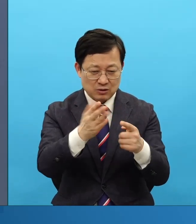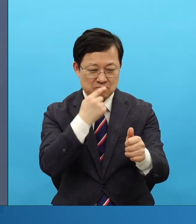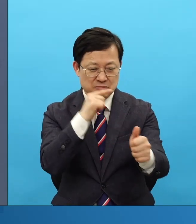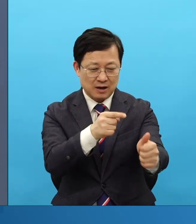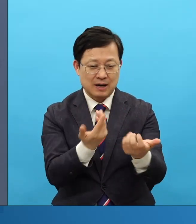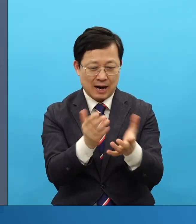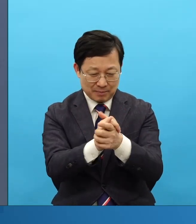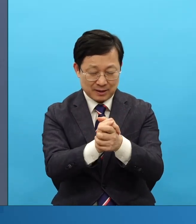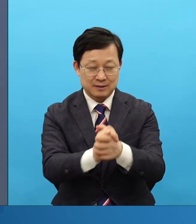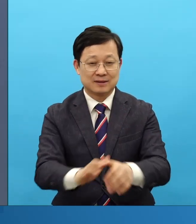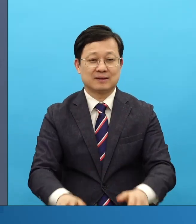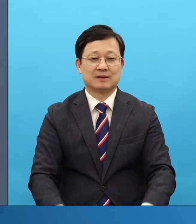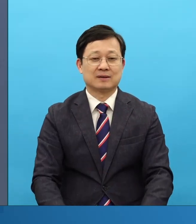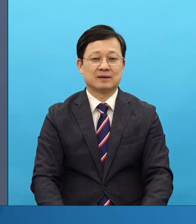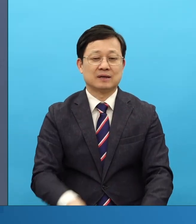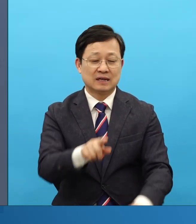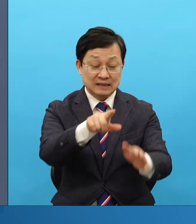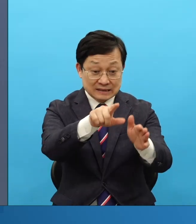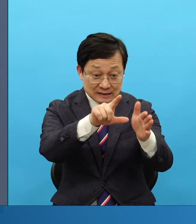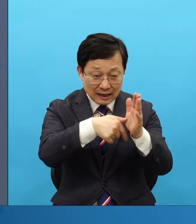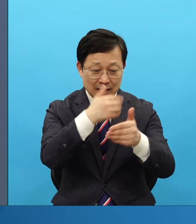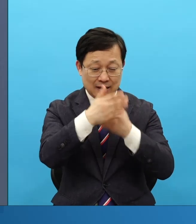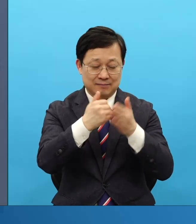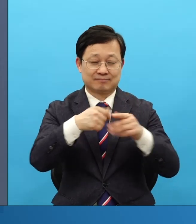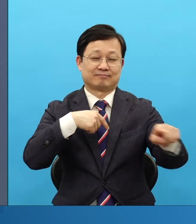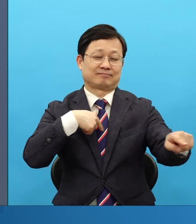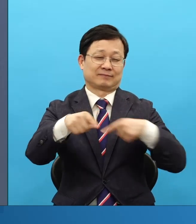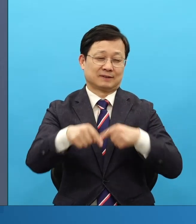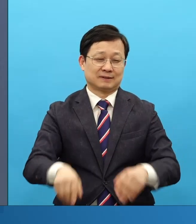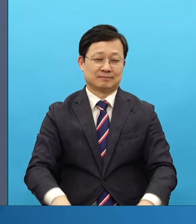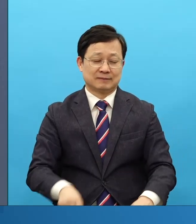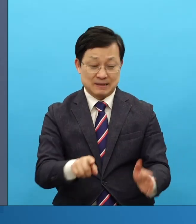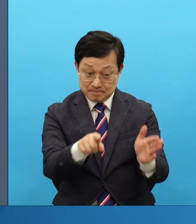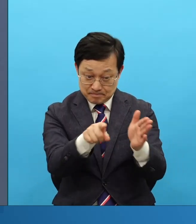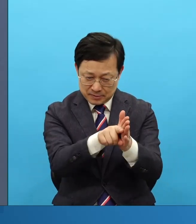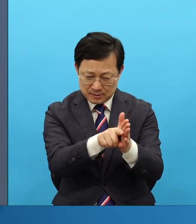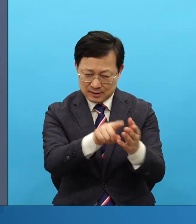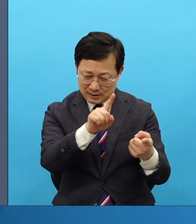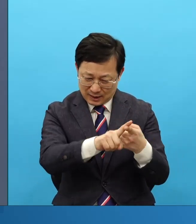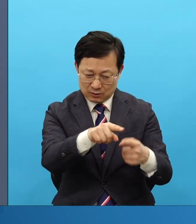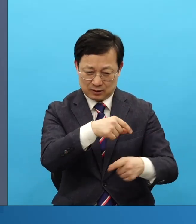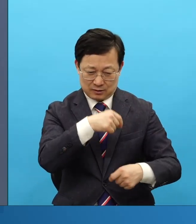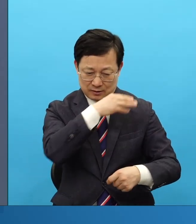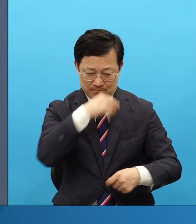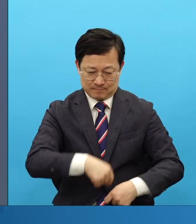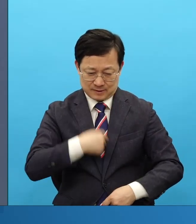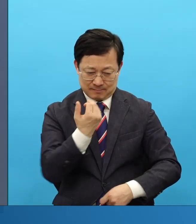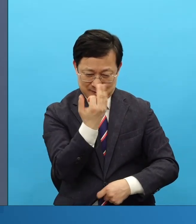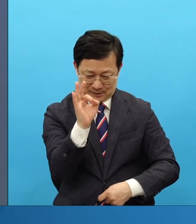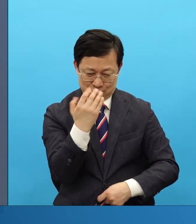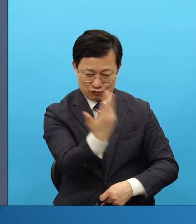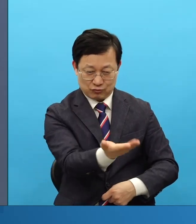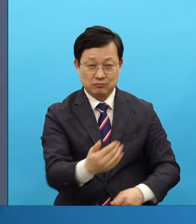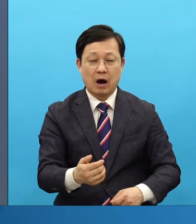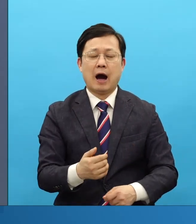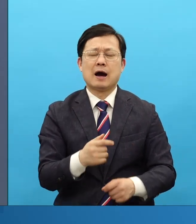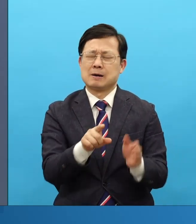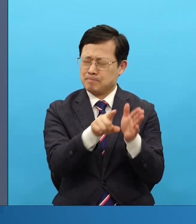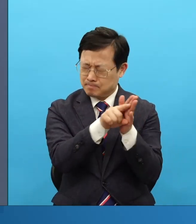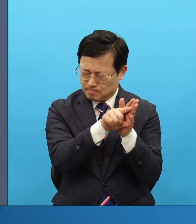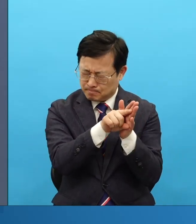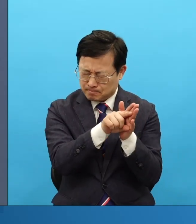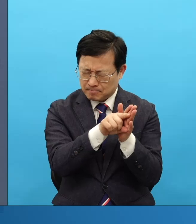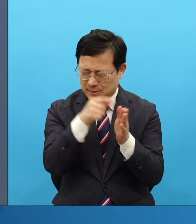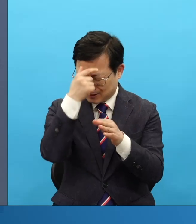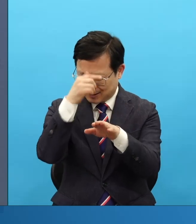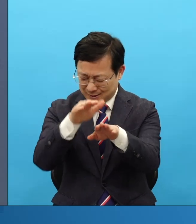you take place according to your 그때 faith. 역사는 Amen. And the works will 네가 take place that 믿으니 moment. 의로 여기니라. And then as you gave 그거 하나님 주의되고 예배입니다. believe,